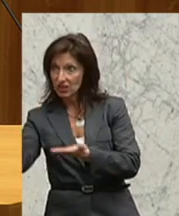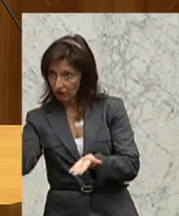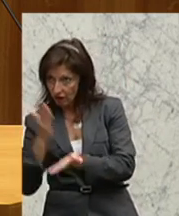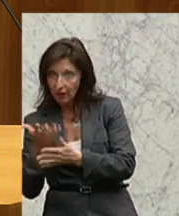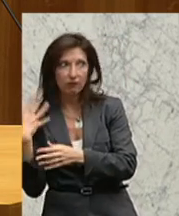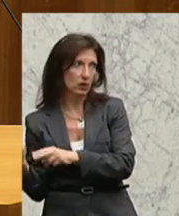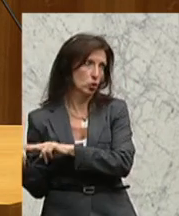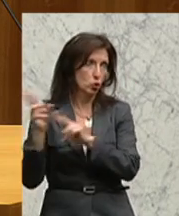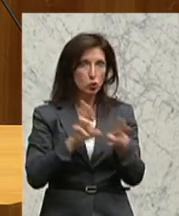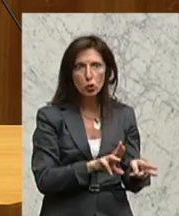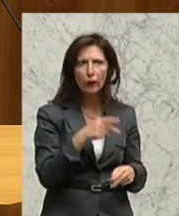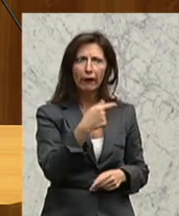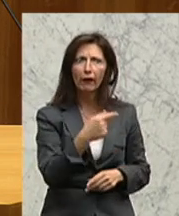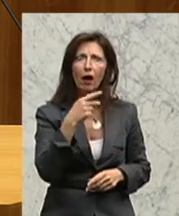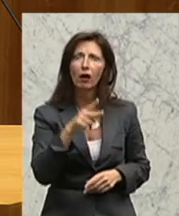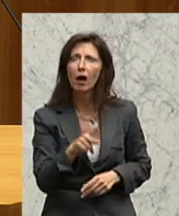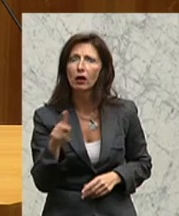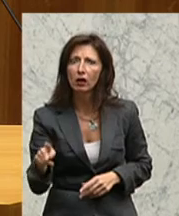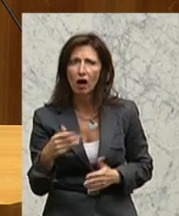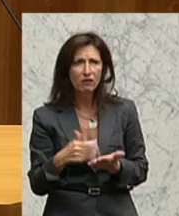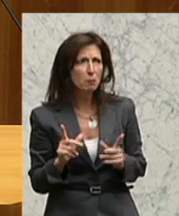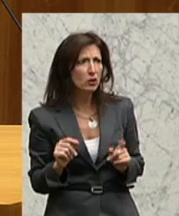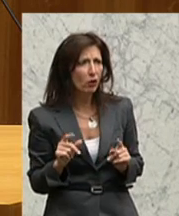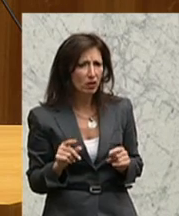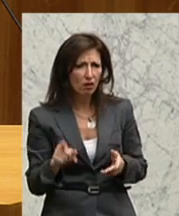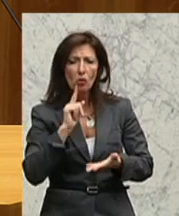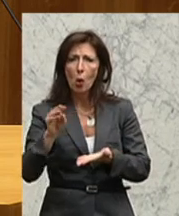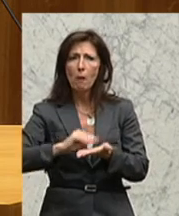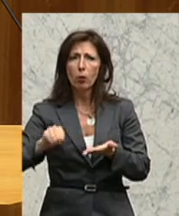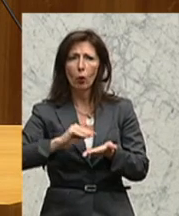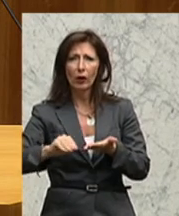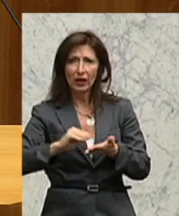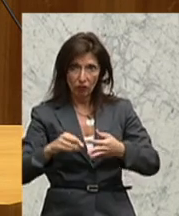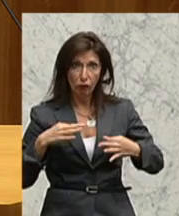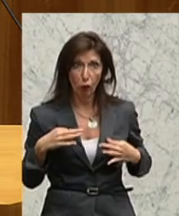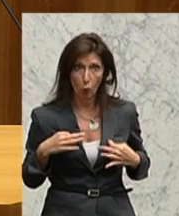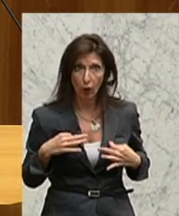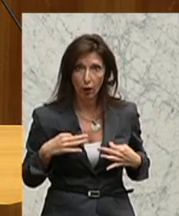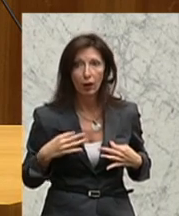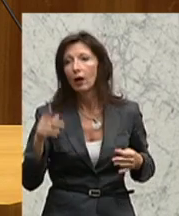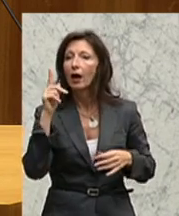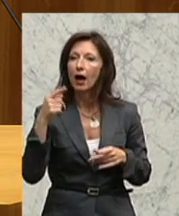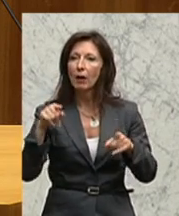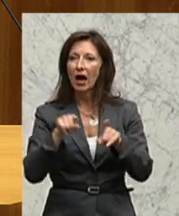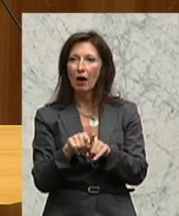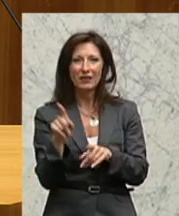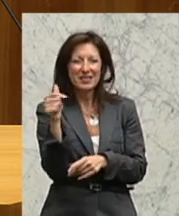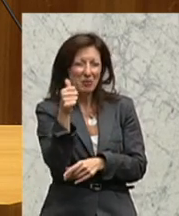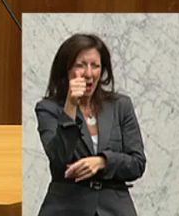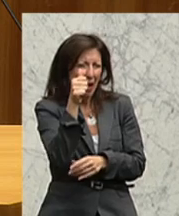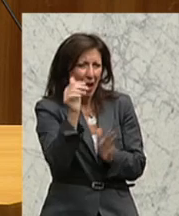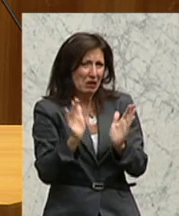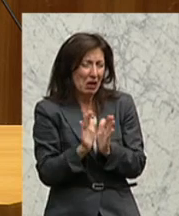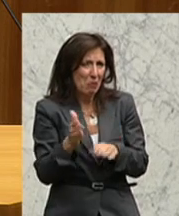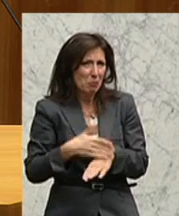Und was bedeutet das? Außer ein bisschen bürokratischen Aufwand, nämlich nicht nur für uns, sondern das ist ein Mini-Beispiel für völlig